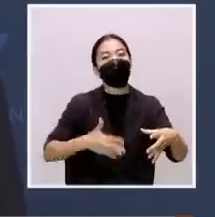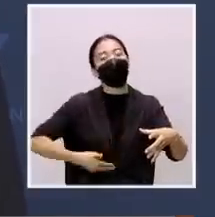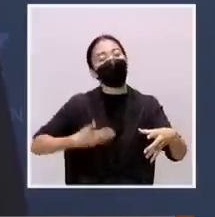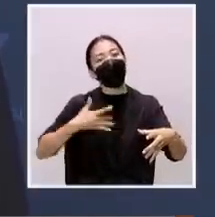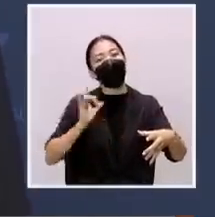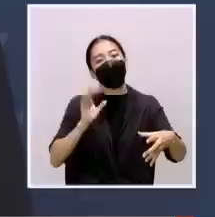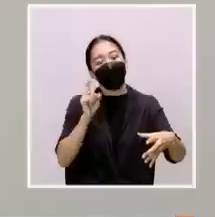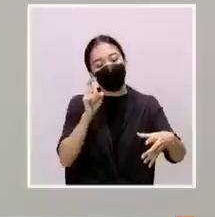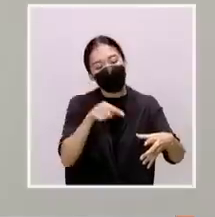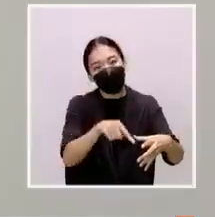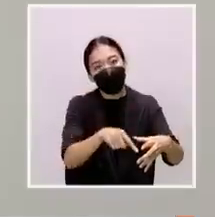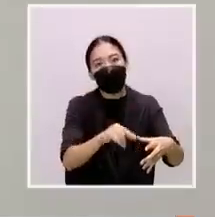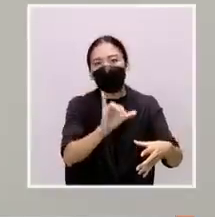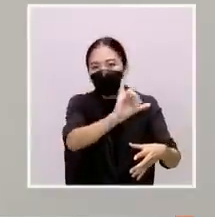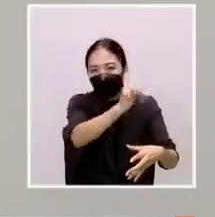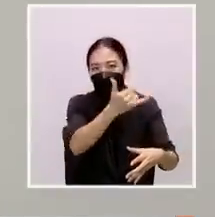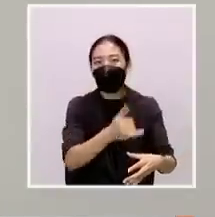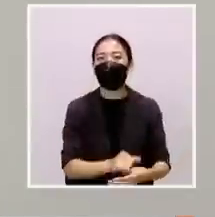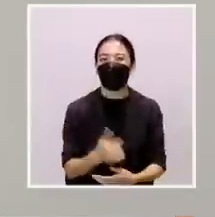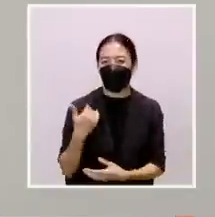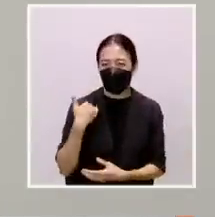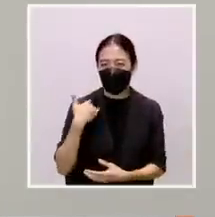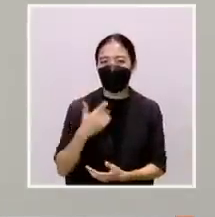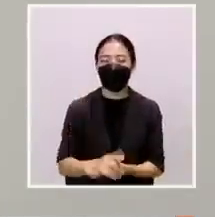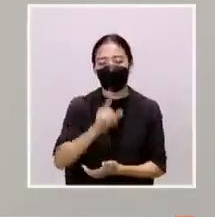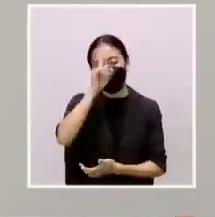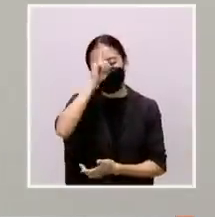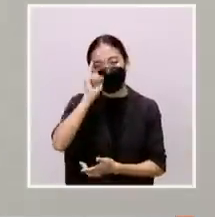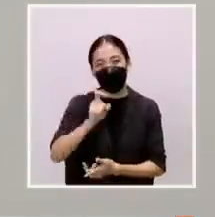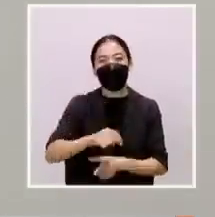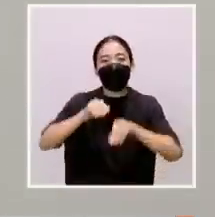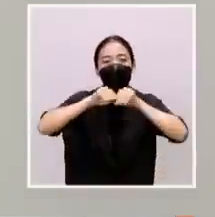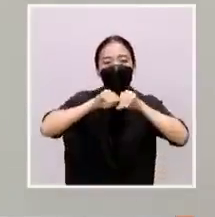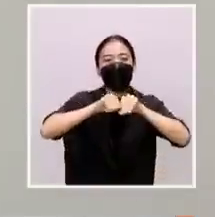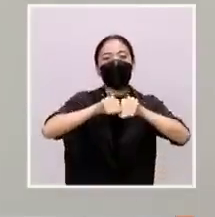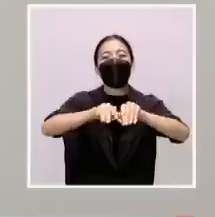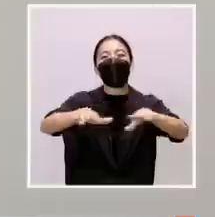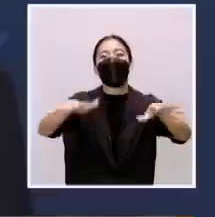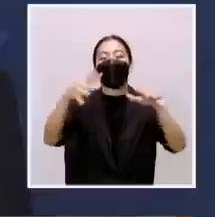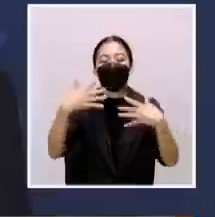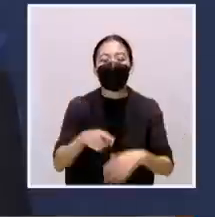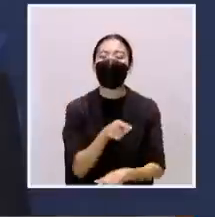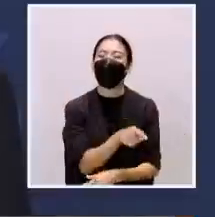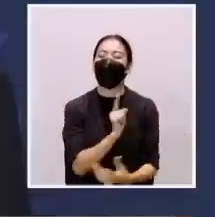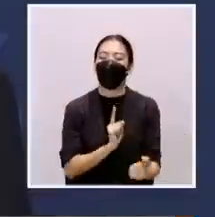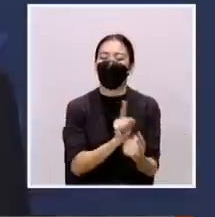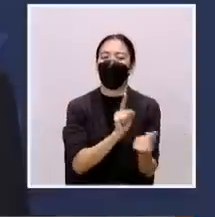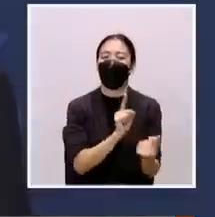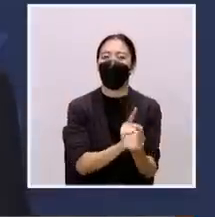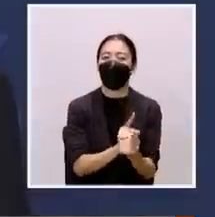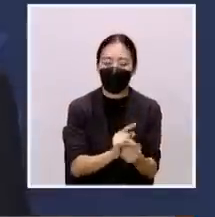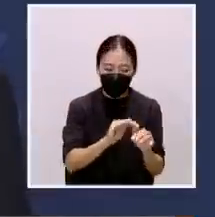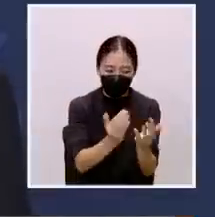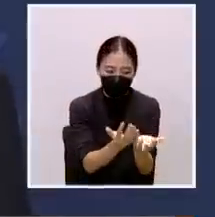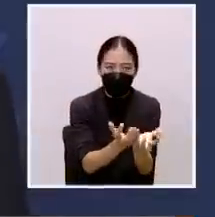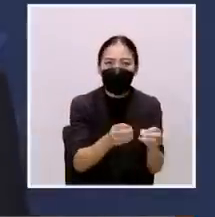ชาชนนะคะว่าเจอระเบิดสมัยสงครามโลกดังนั้นยูเครนเห็นประสบการณ์จากเยอรมนีแล้วก็ต้องเตรียมพร้อมตั้งแต่